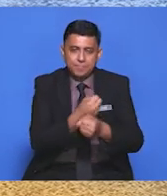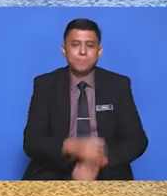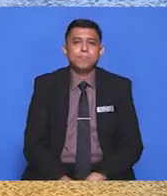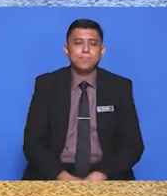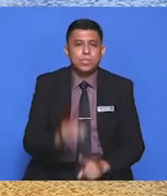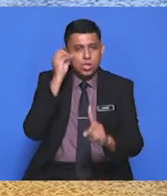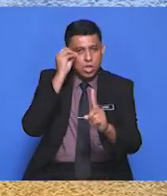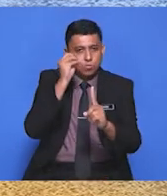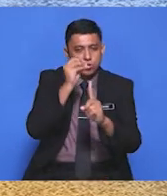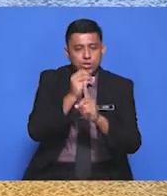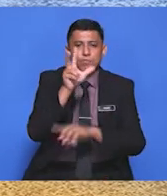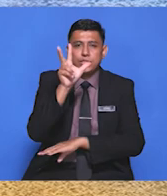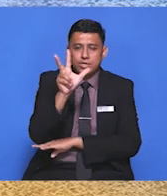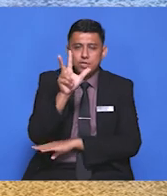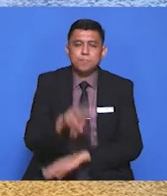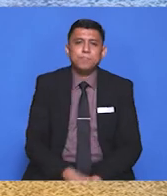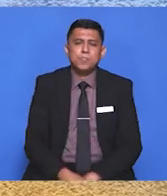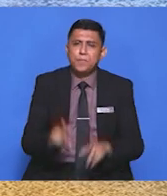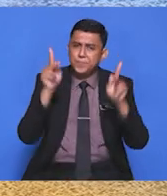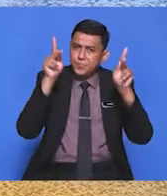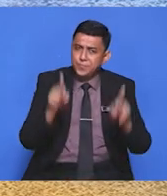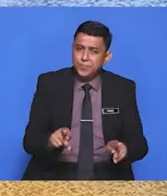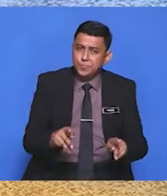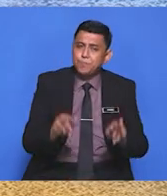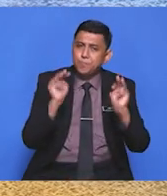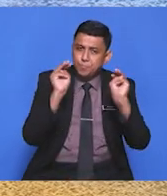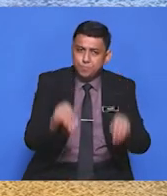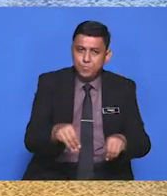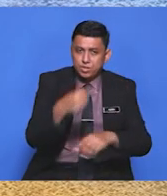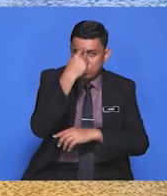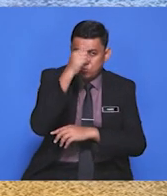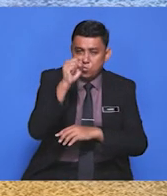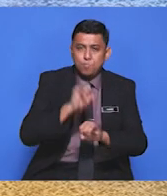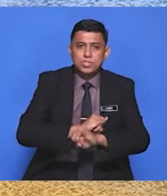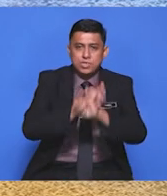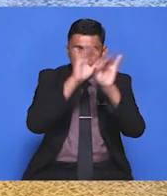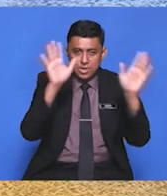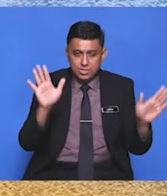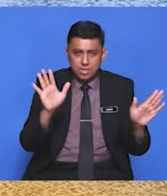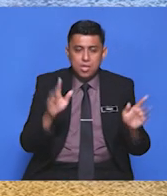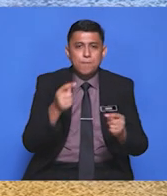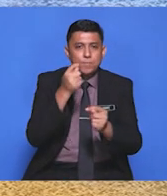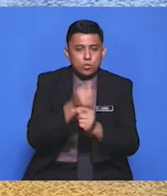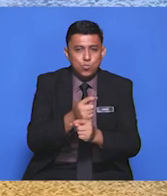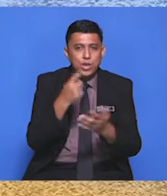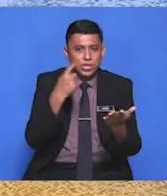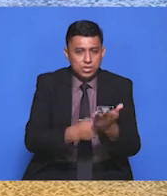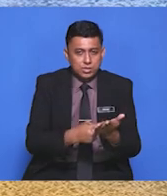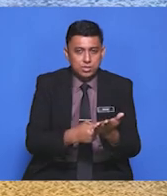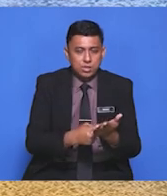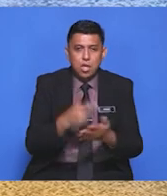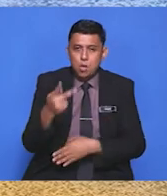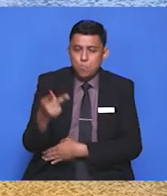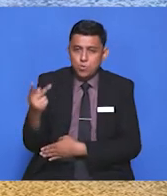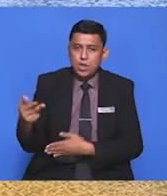Objektif yang ketiga, pelajar haruslah mampu untuk menjelaskan penentuan harga produk